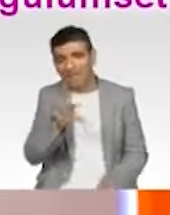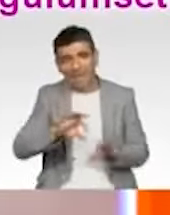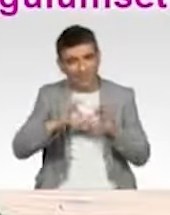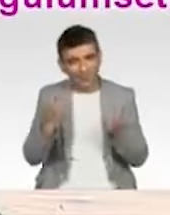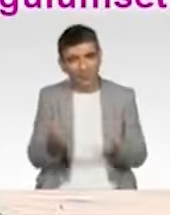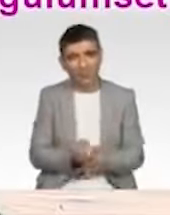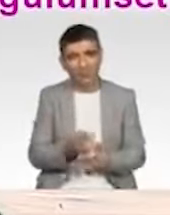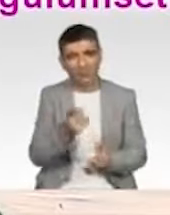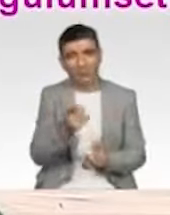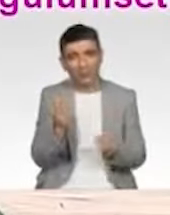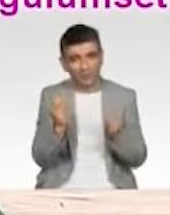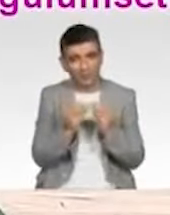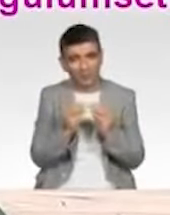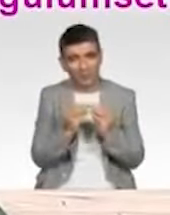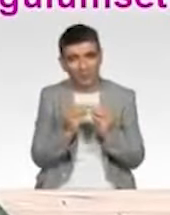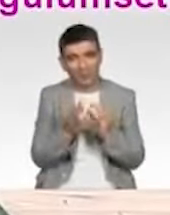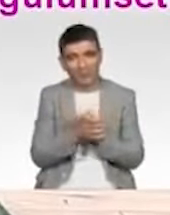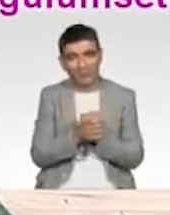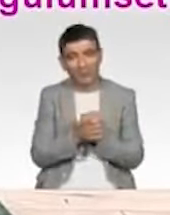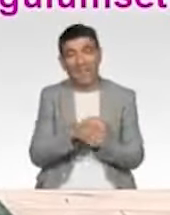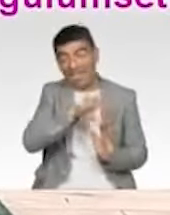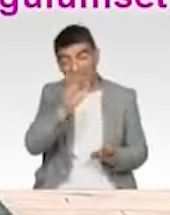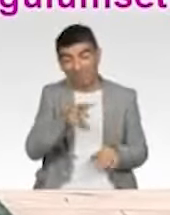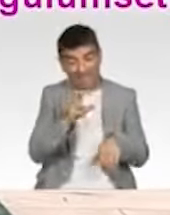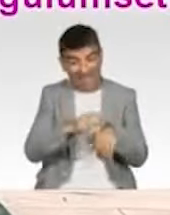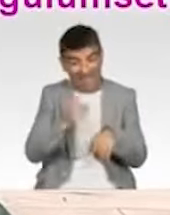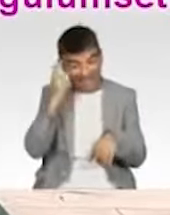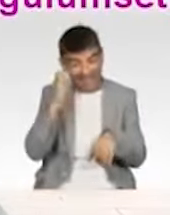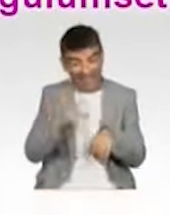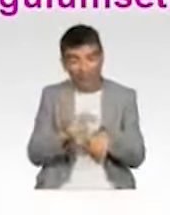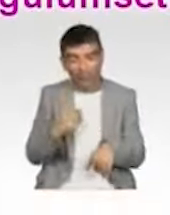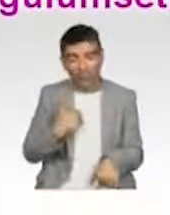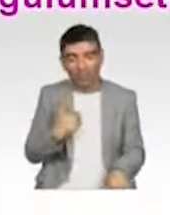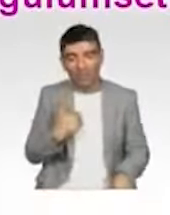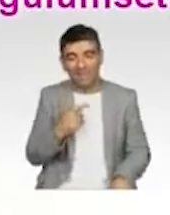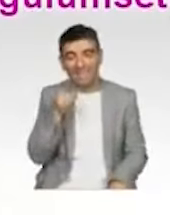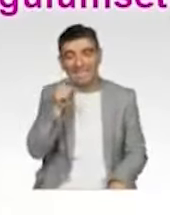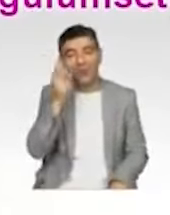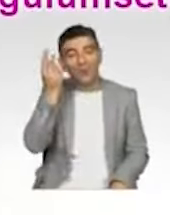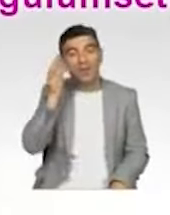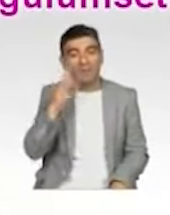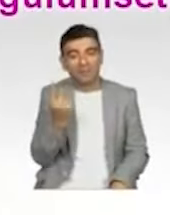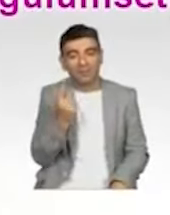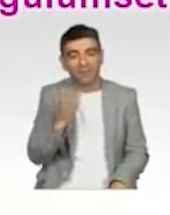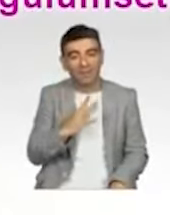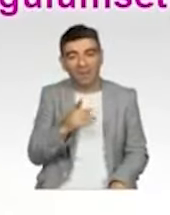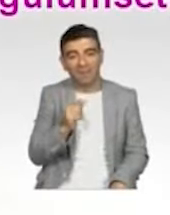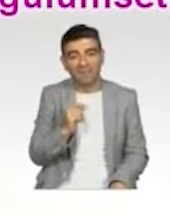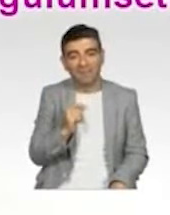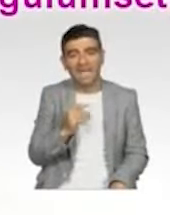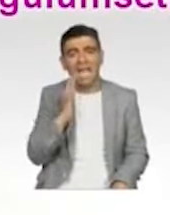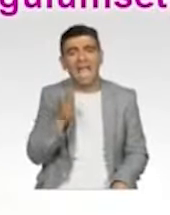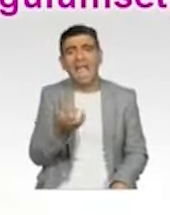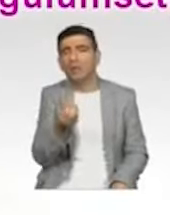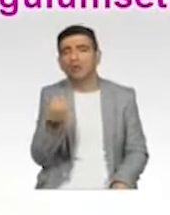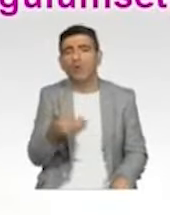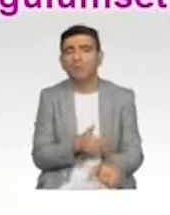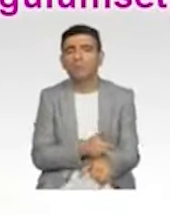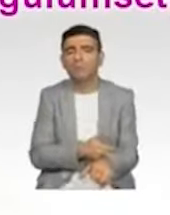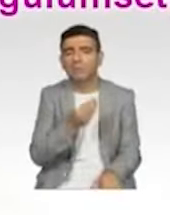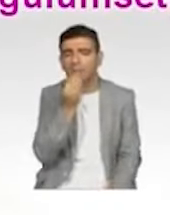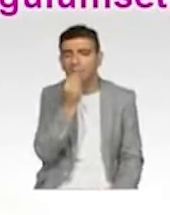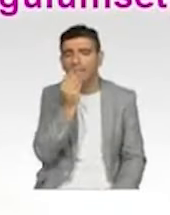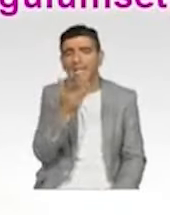sucuklar, yumurtalar. Hep aklımda kaldı değil mi? Yemeği seviyorsun. Hep aklımızda bunlar ama senin unutamadığın bir şey var mı? Mesela en çok hangi yörenin